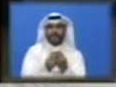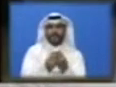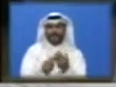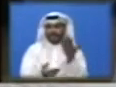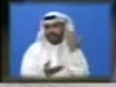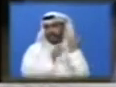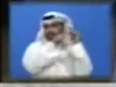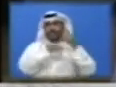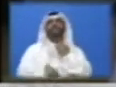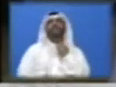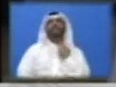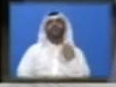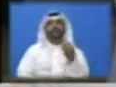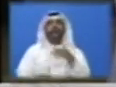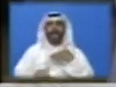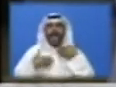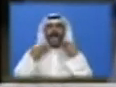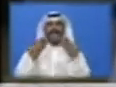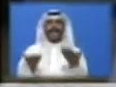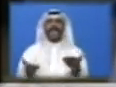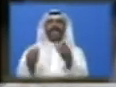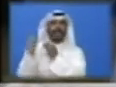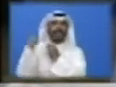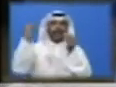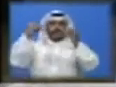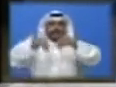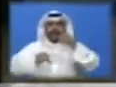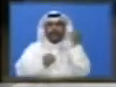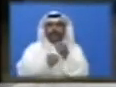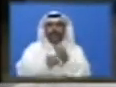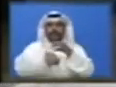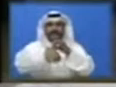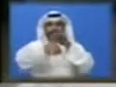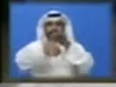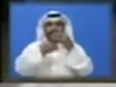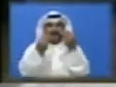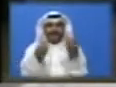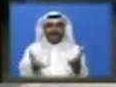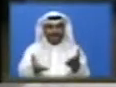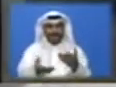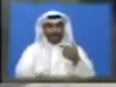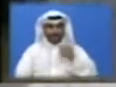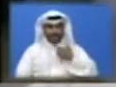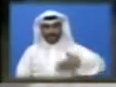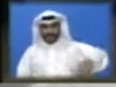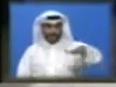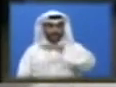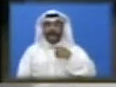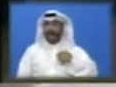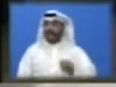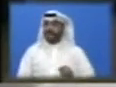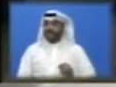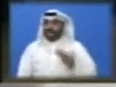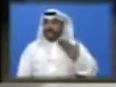جبلوا وفطروا على حب الخير والعمل الإنساني. ولنا جميعا الحقيقة أن